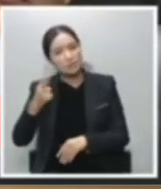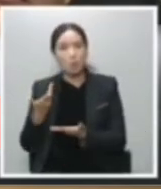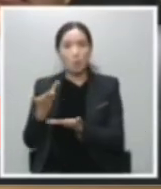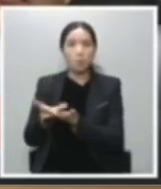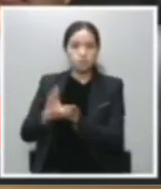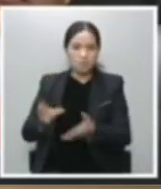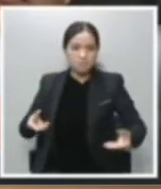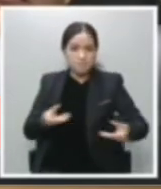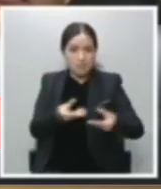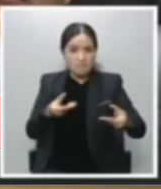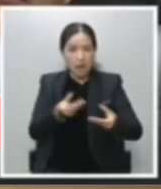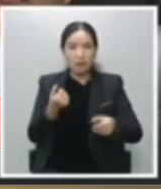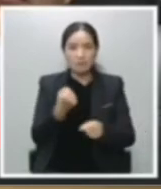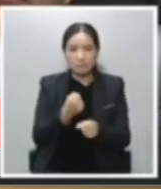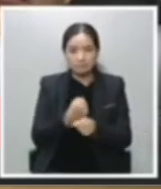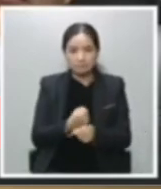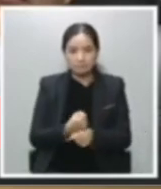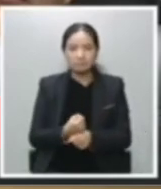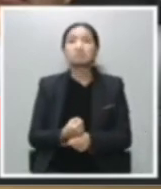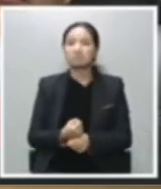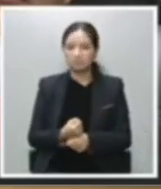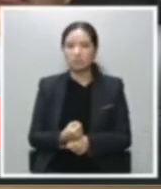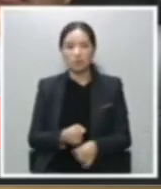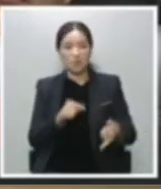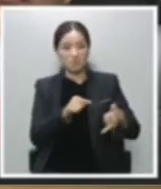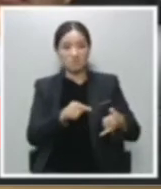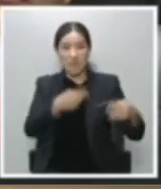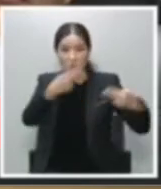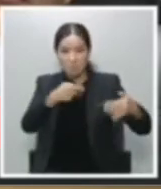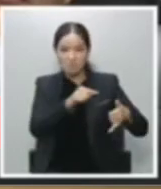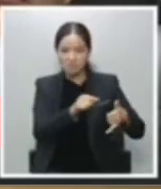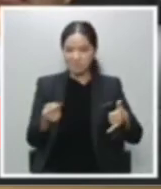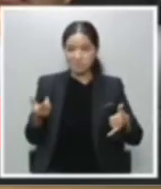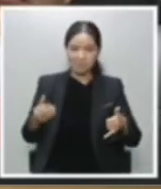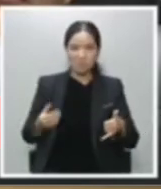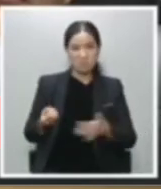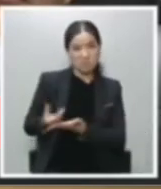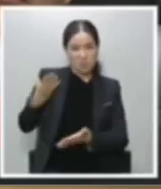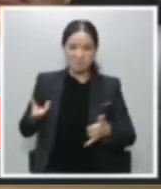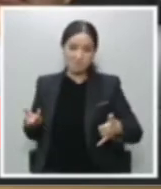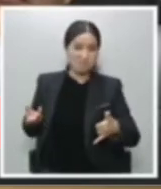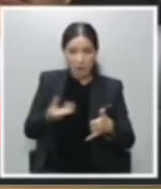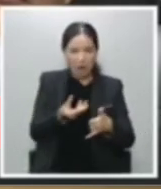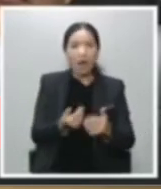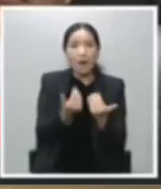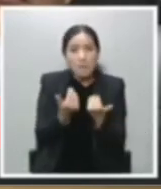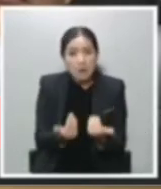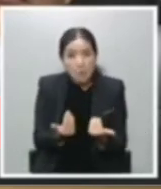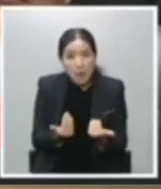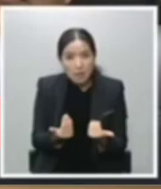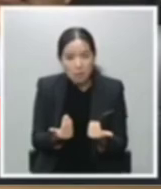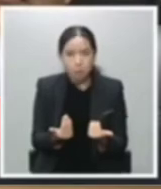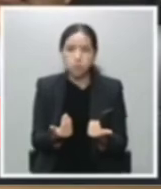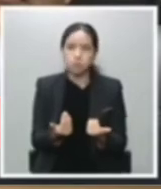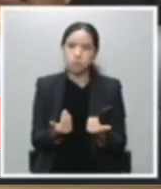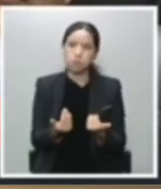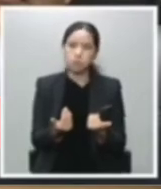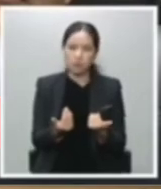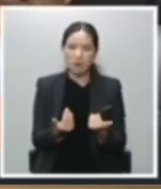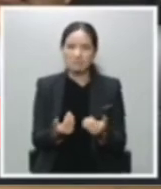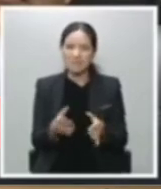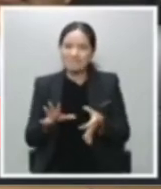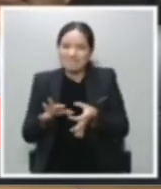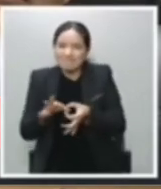ขุนศึกเขาเรียกว่านายทุนกับขุนศึกครับแต่พอหลังจากนั้นมานะครับเดี๋ยวนี้ยิ่งไปกันใหญ่เลยครับเขามีการเกี่ยวด